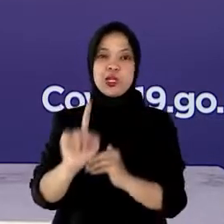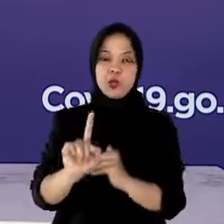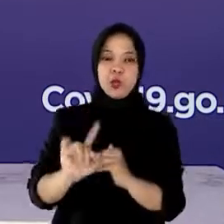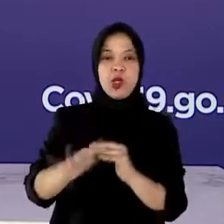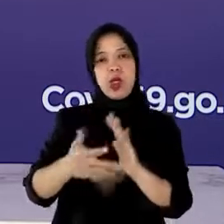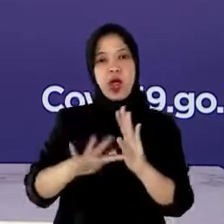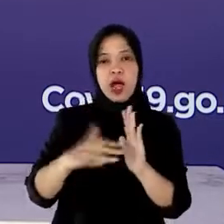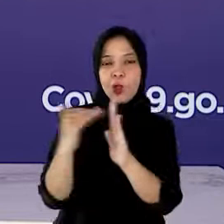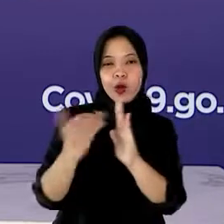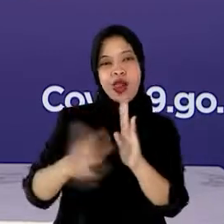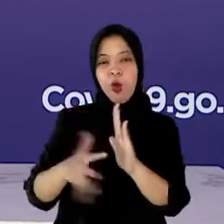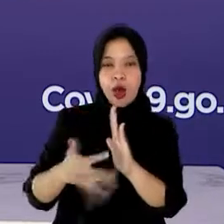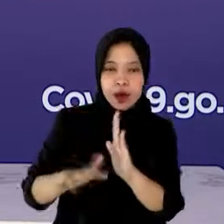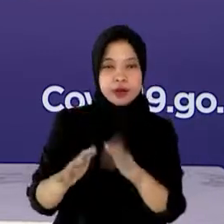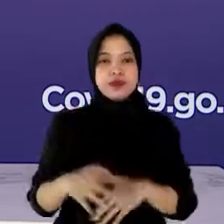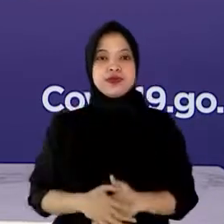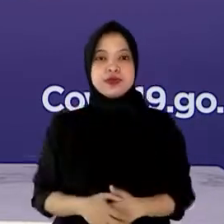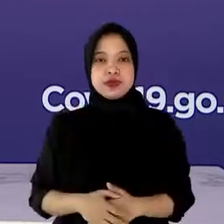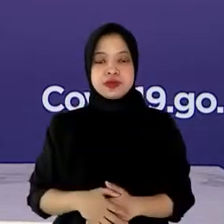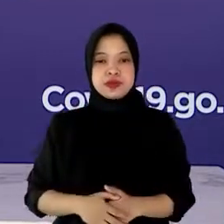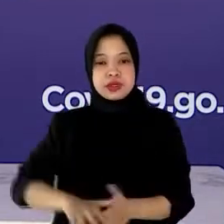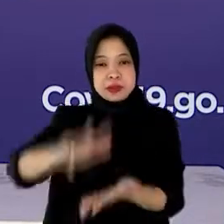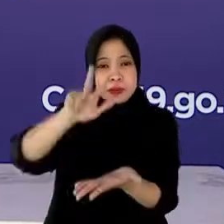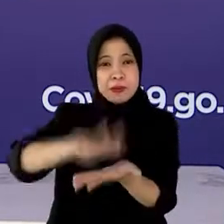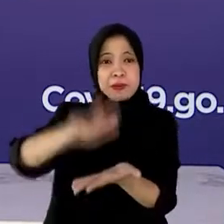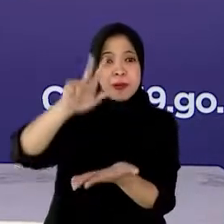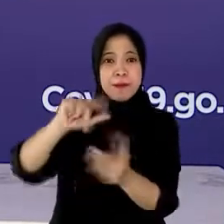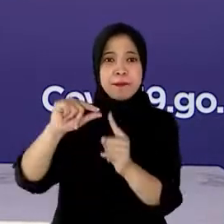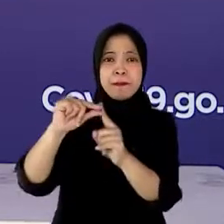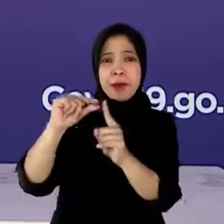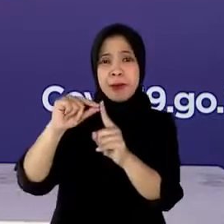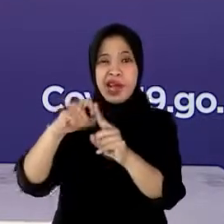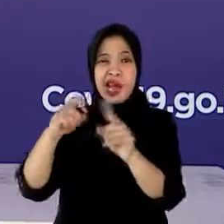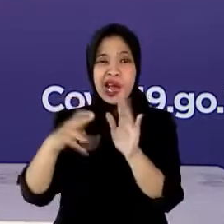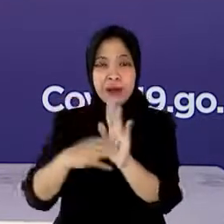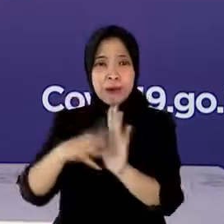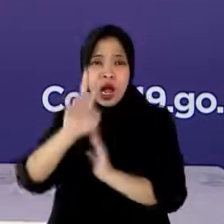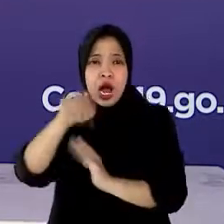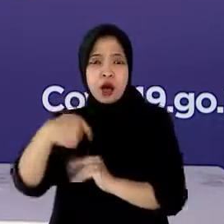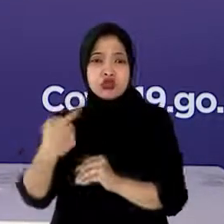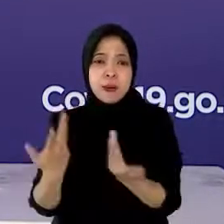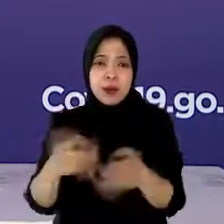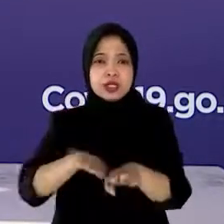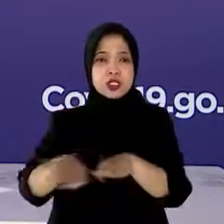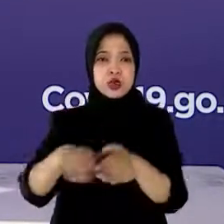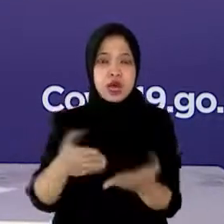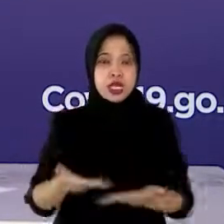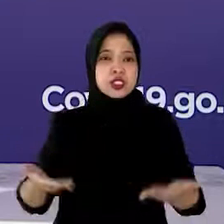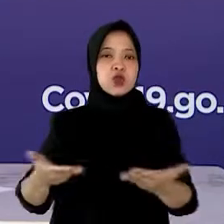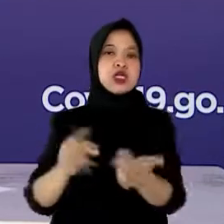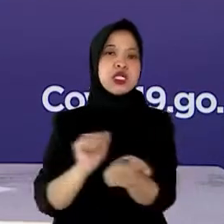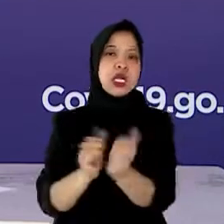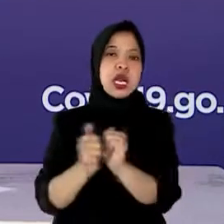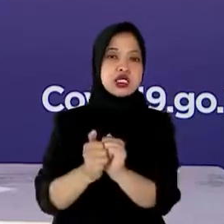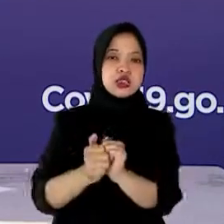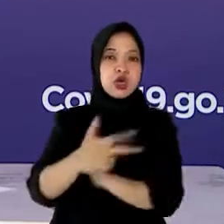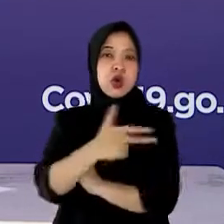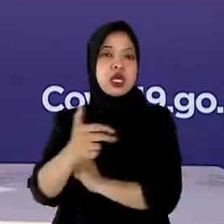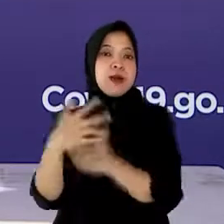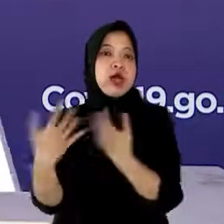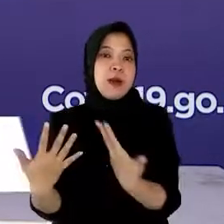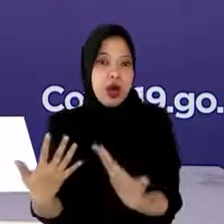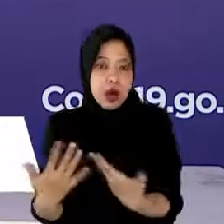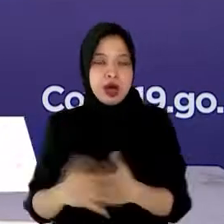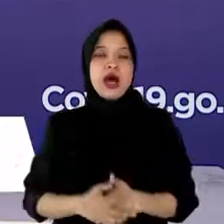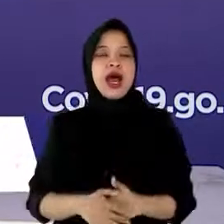1 pemberlakuan PP KM akan selalu menyesuaikan dengan kondisi perkembangan kasus terkini yang terjadi di Indonesia